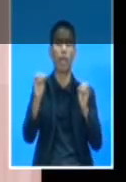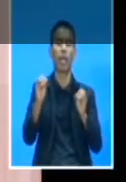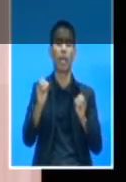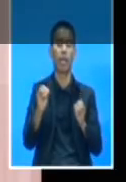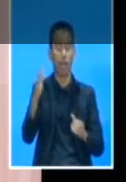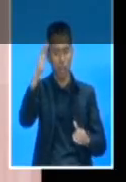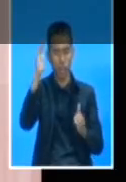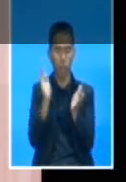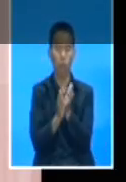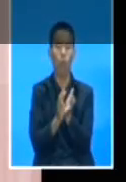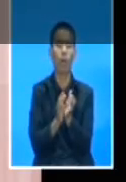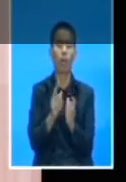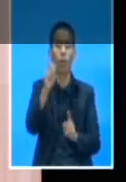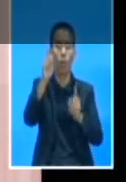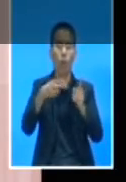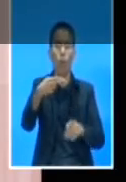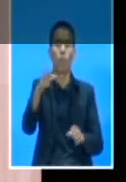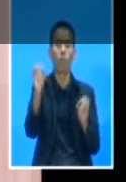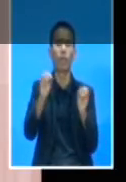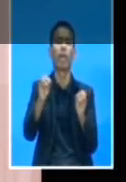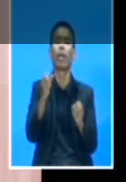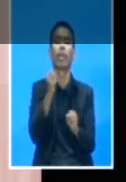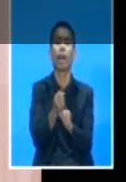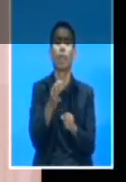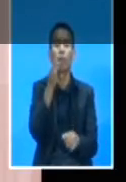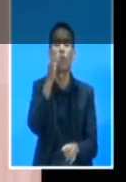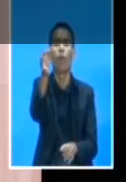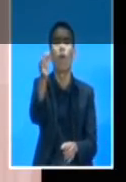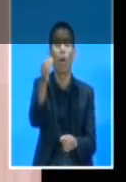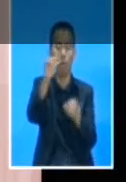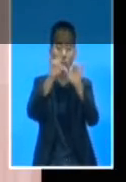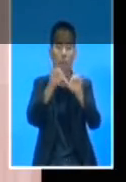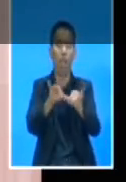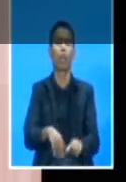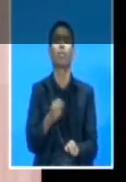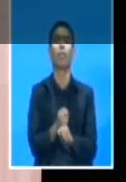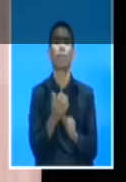แล้วไปทำคดีปั่นหุ้นมันจะไปกันยังไงครับ